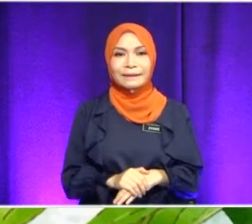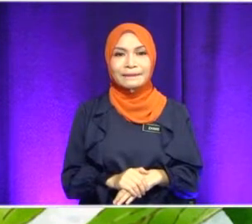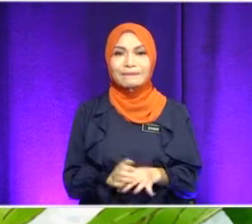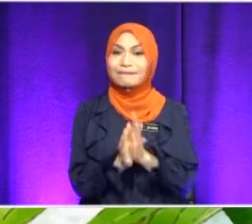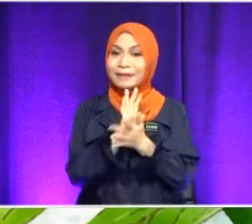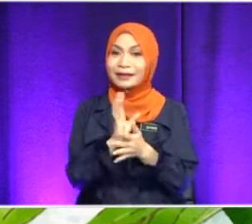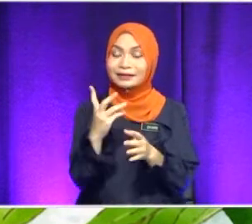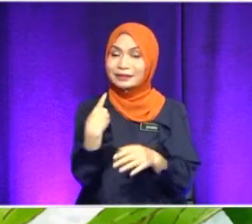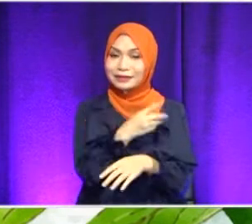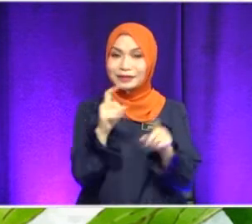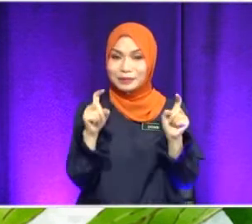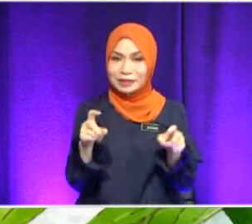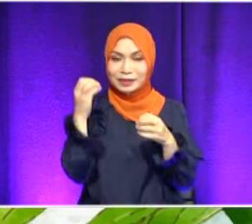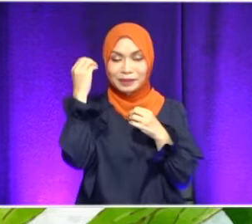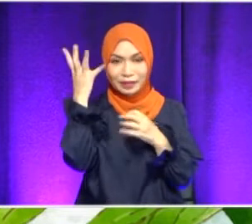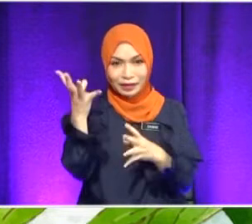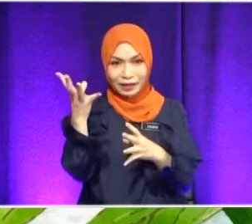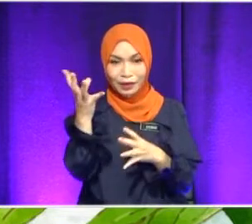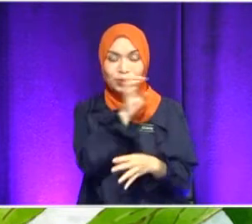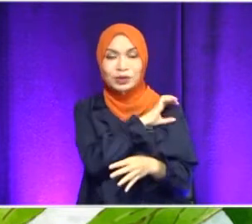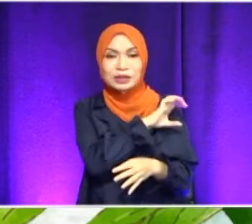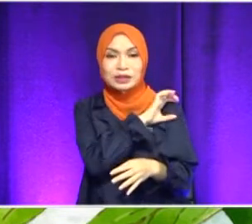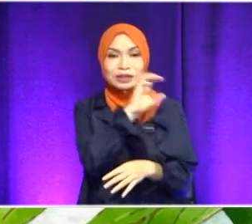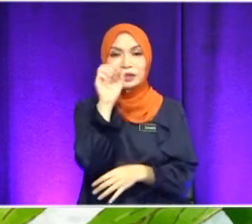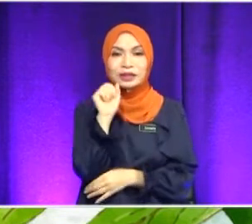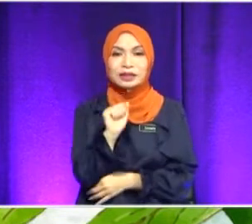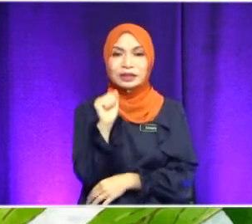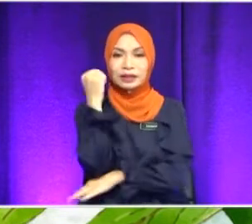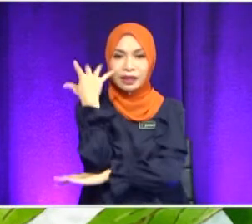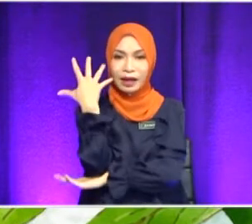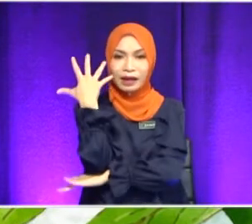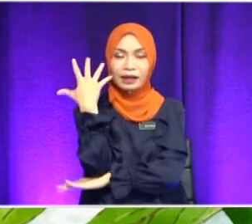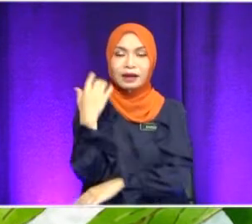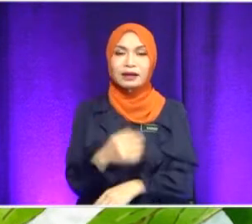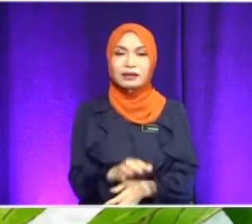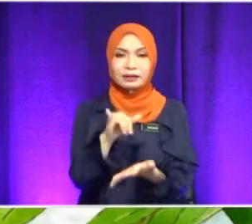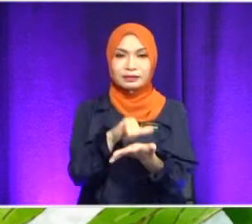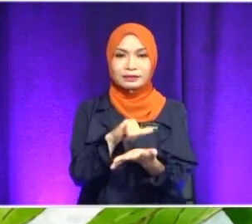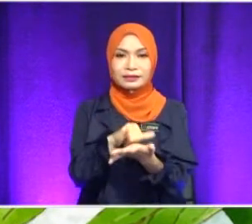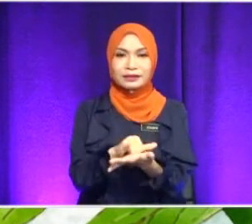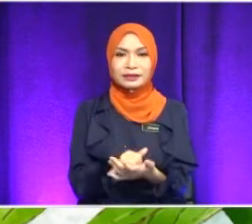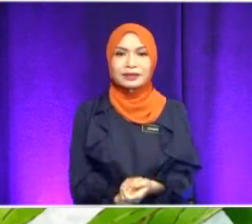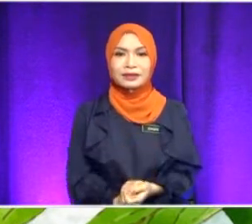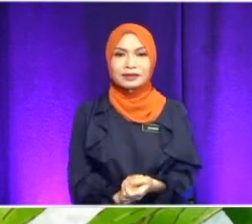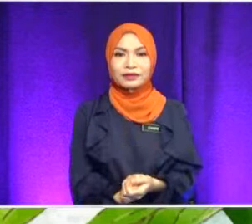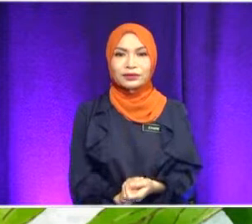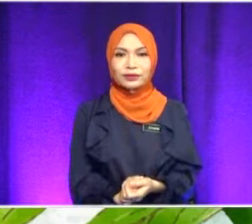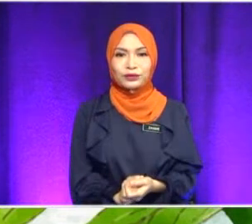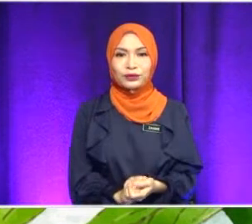ciri-ciri Akar tersebut Oke pertama sekali dilihat dari segi Jami